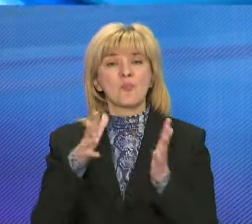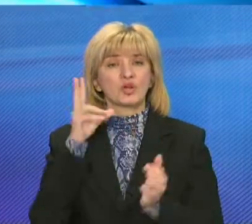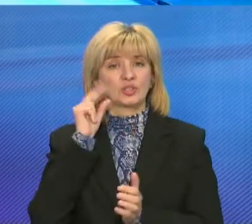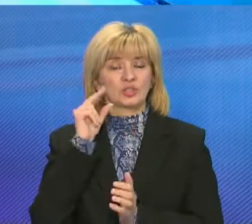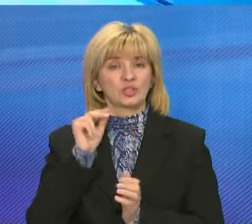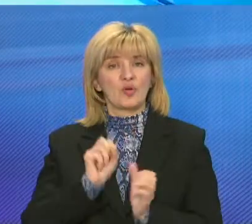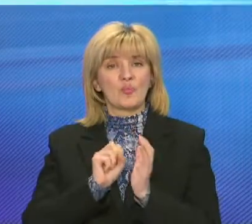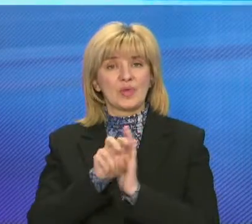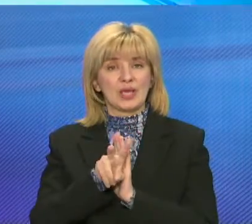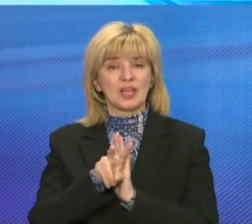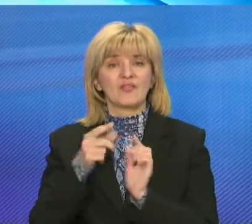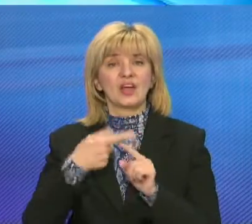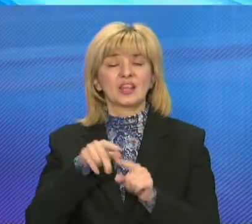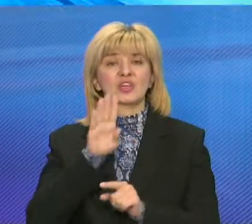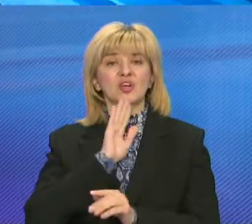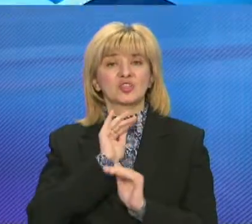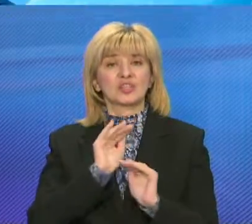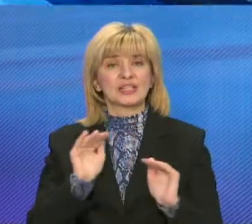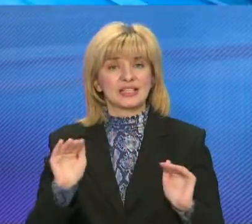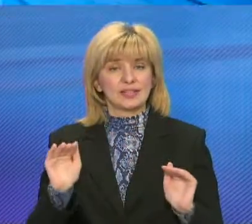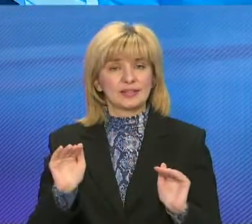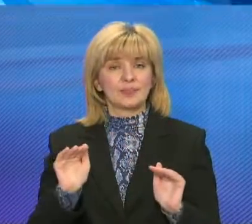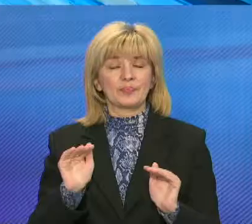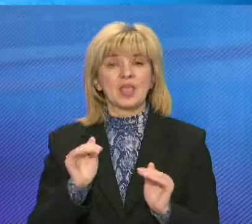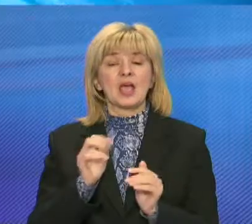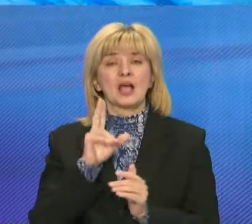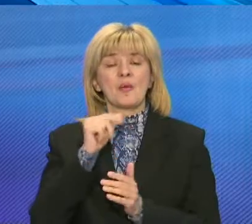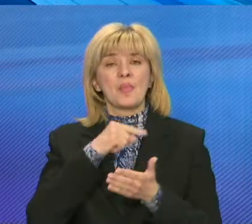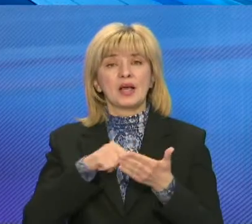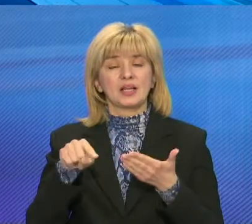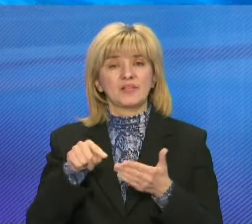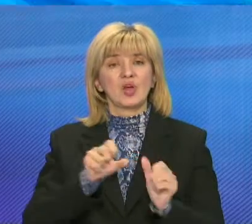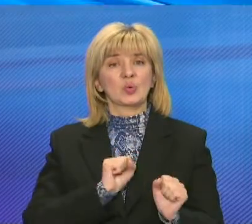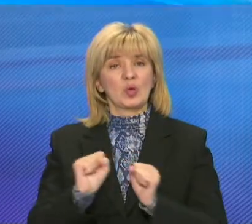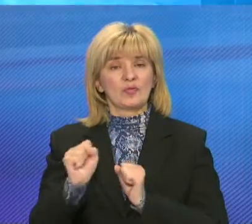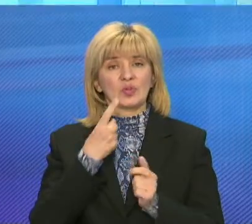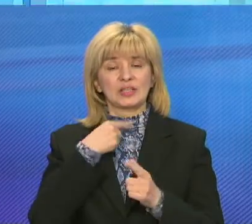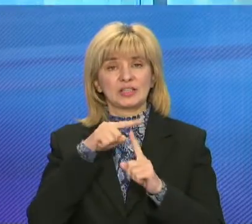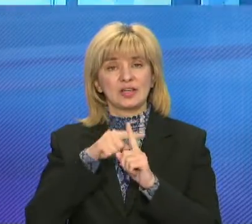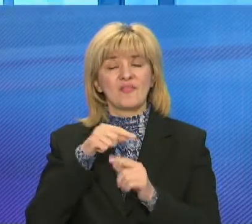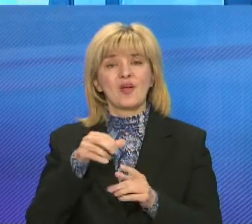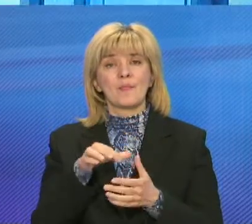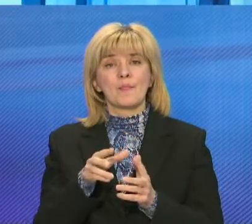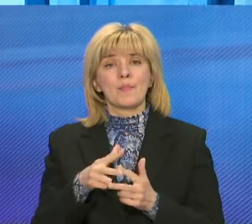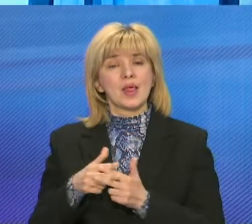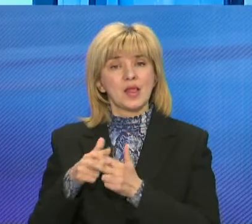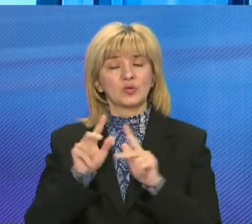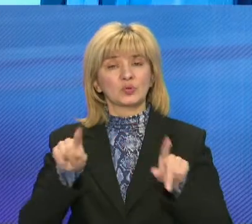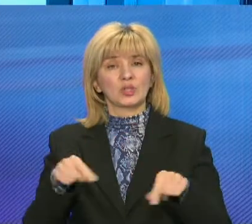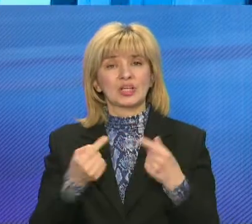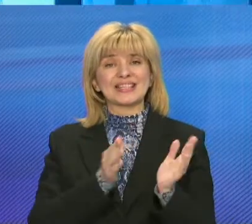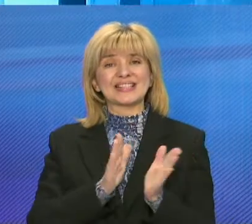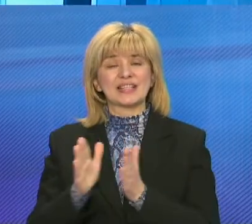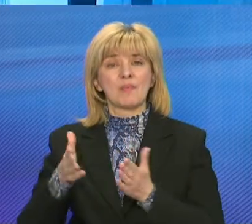– гэта жанчыны з дзецьмі. Як падкрэслівае кіраўніцтва Чырвонага крыжа, у Беларусі наладжана сістэма па садзейнічанні грамадзянам